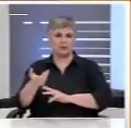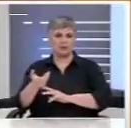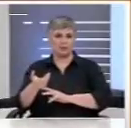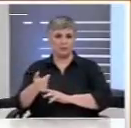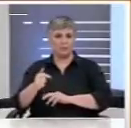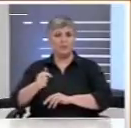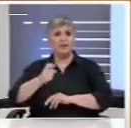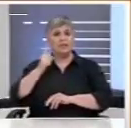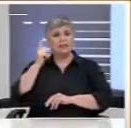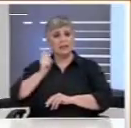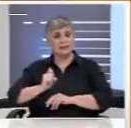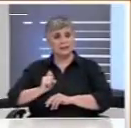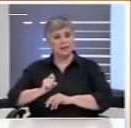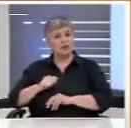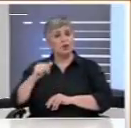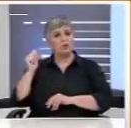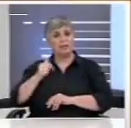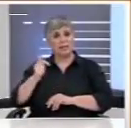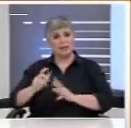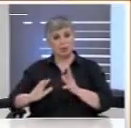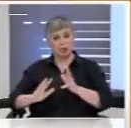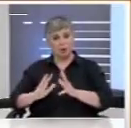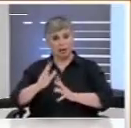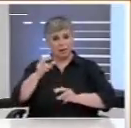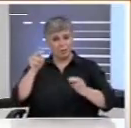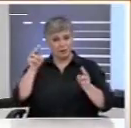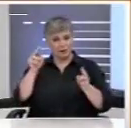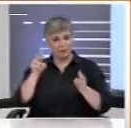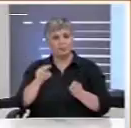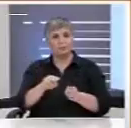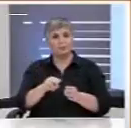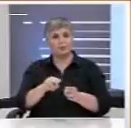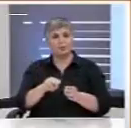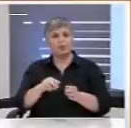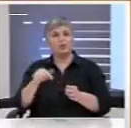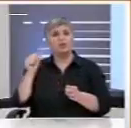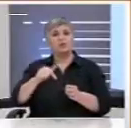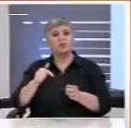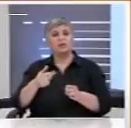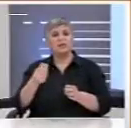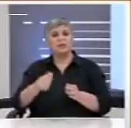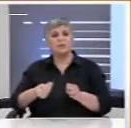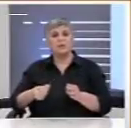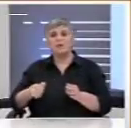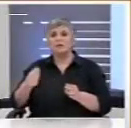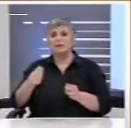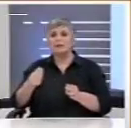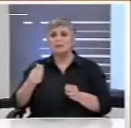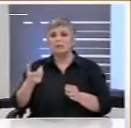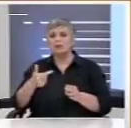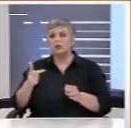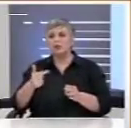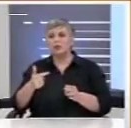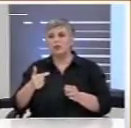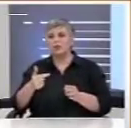φορά που μειώνεται η ανάπτυξη, ο ρυθμός ανάπτυξης, θα έχουμε περισσότερη ελάφρυνση του χρέους. Δεν υπάρχει